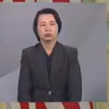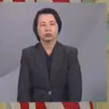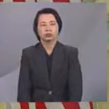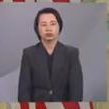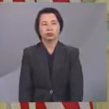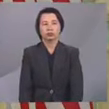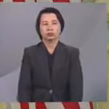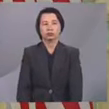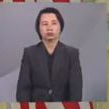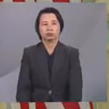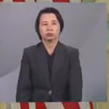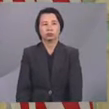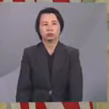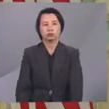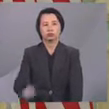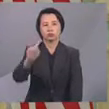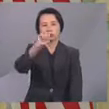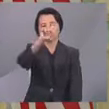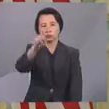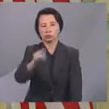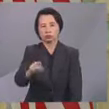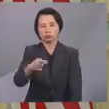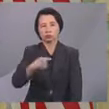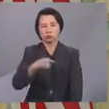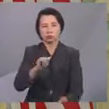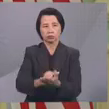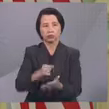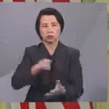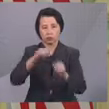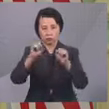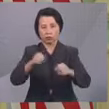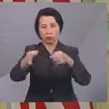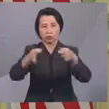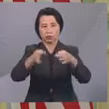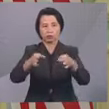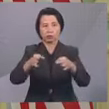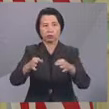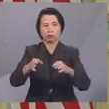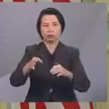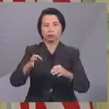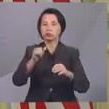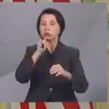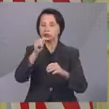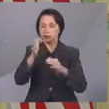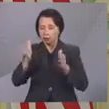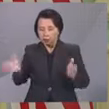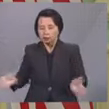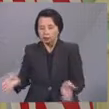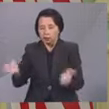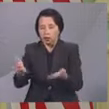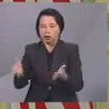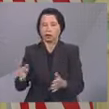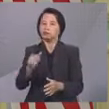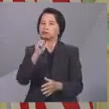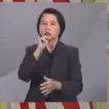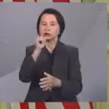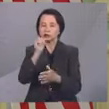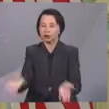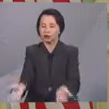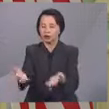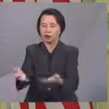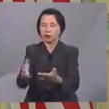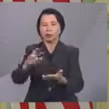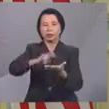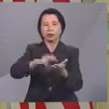Dari segi soalan tu saya boleh jelas, tidak digalakkan. Tidak digalakkan